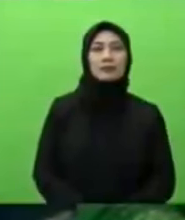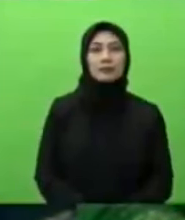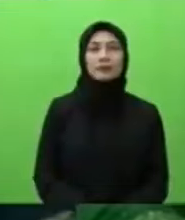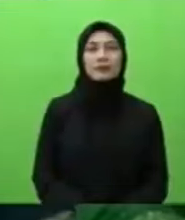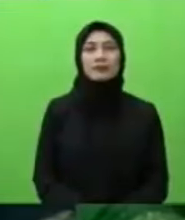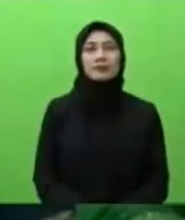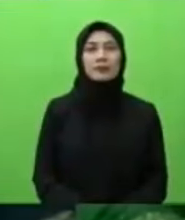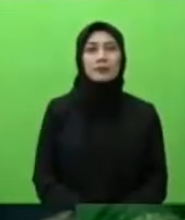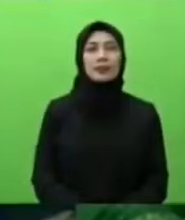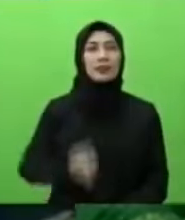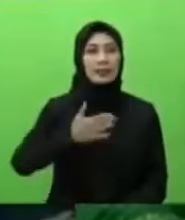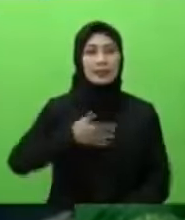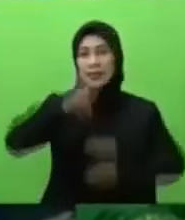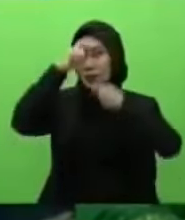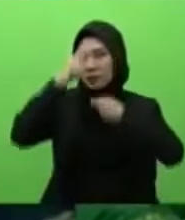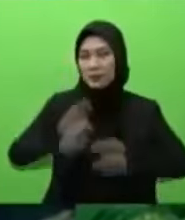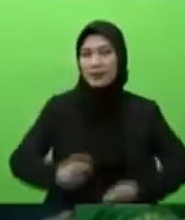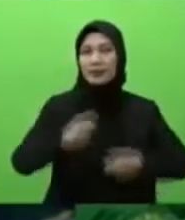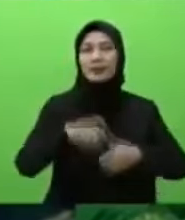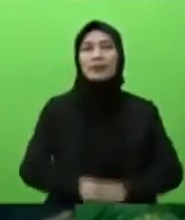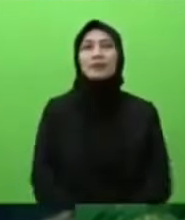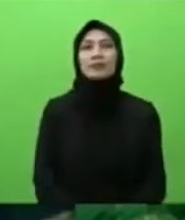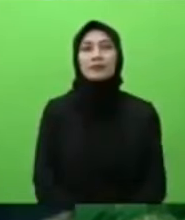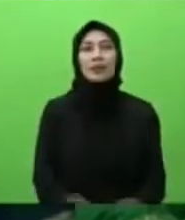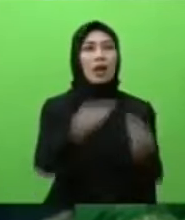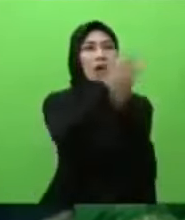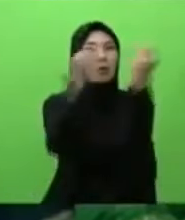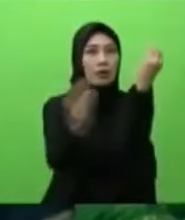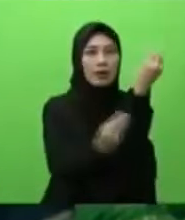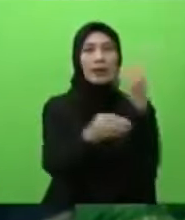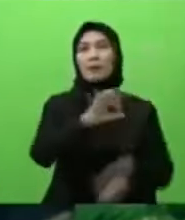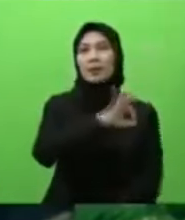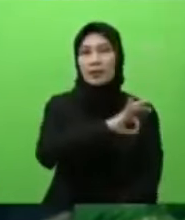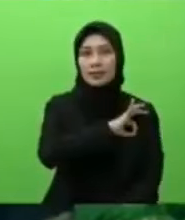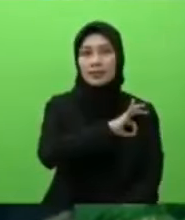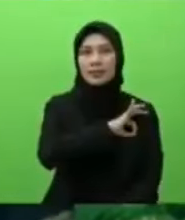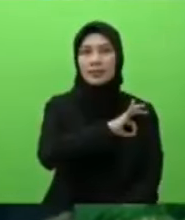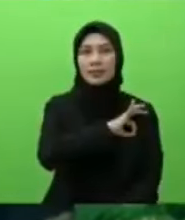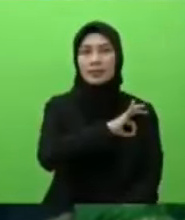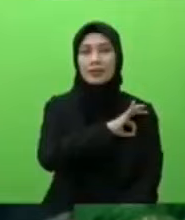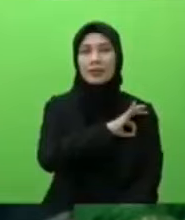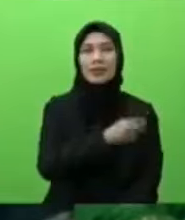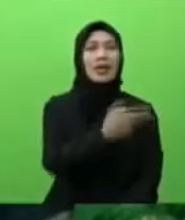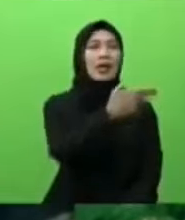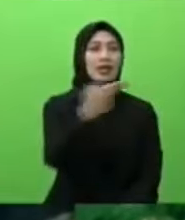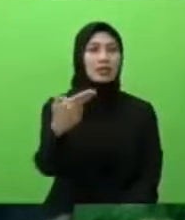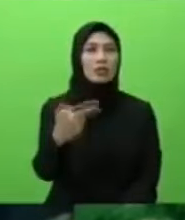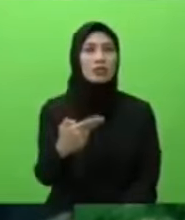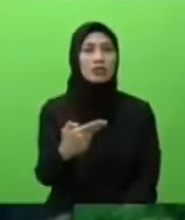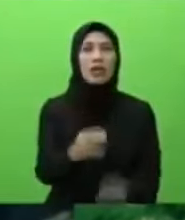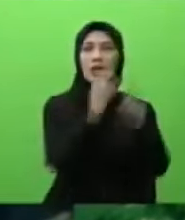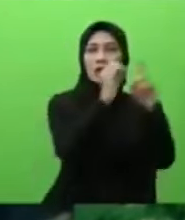Surakarta yang kami hormati wakil presiden Republik Indonesia ke-10 dan